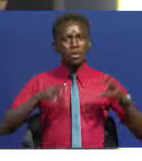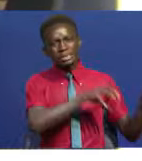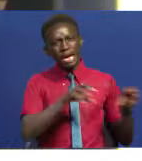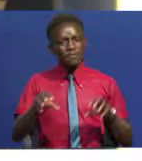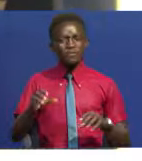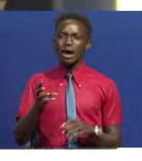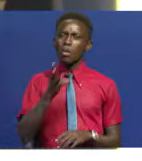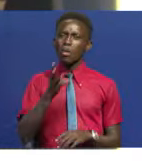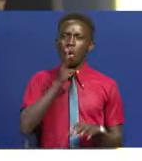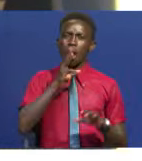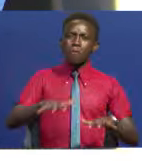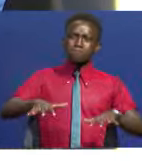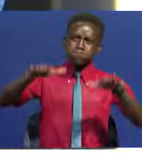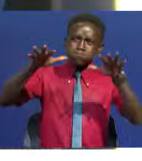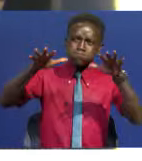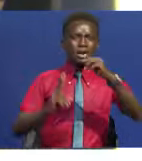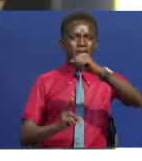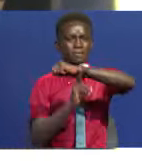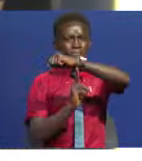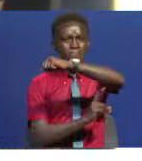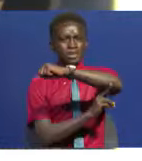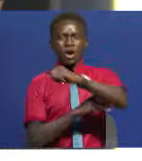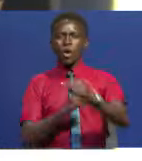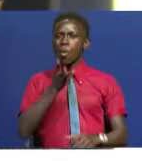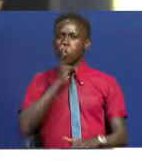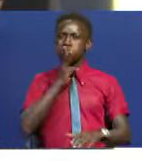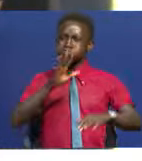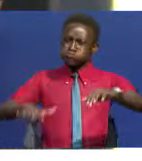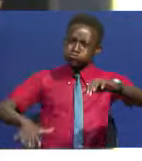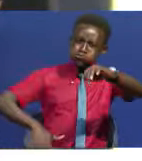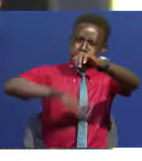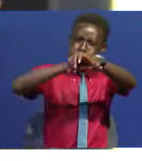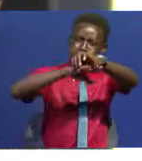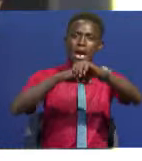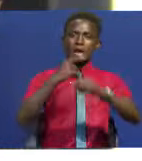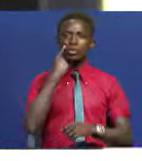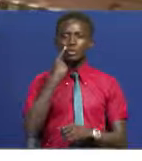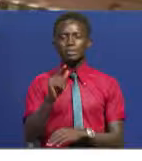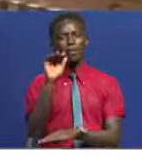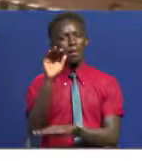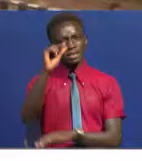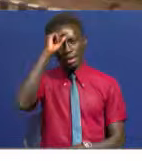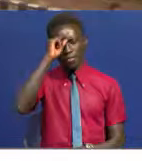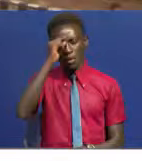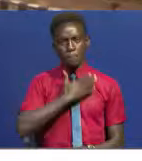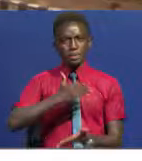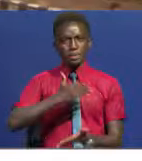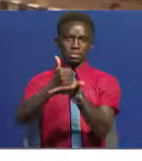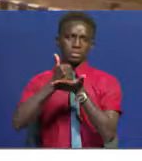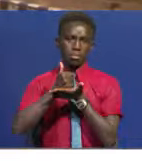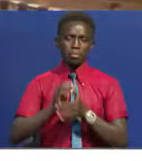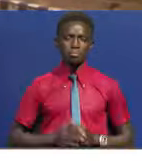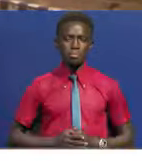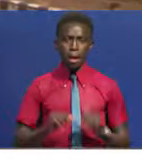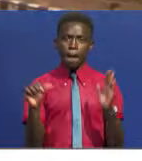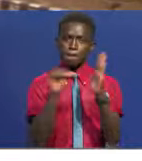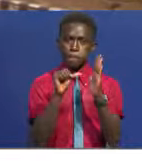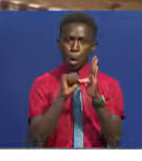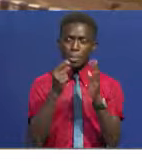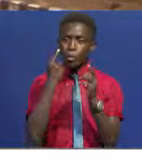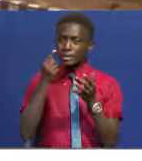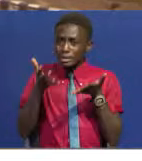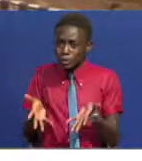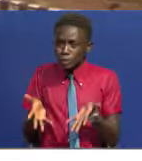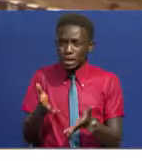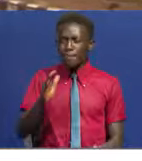daraja imefunikwa na maji. Tafadhali tunaomba serikali tusaidie. Mashida watu tumepata leo, hatujaipata